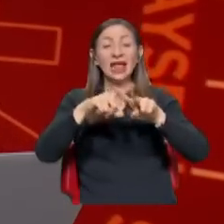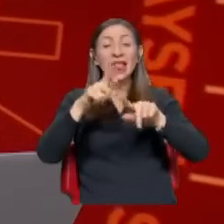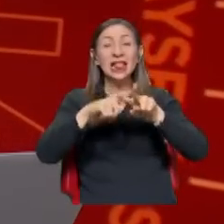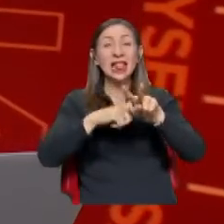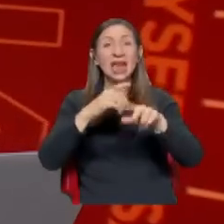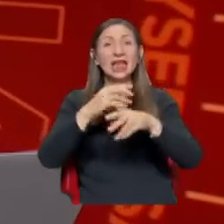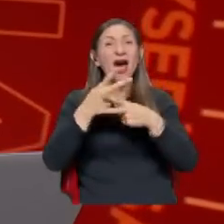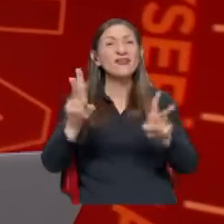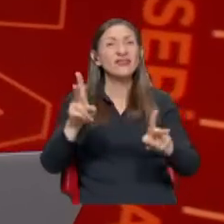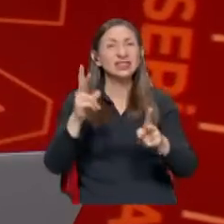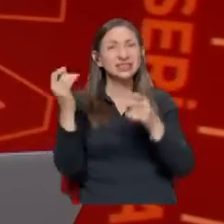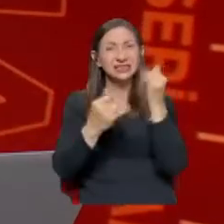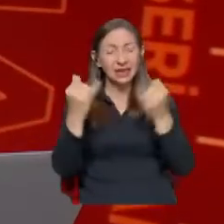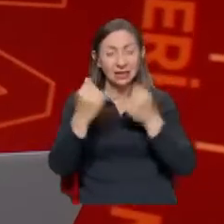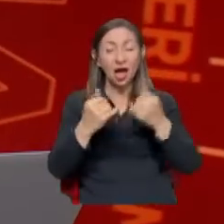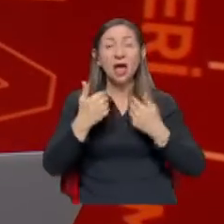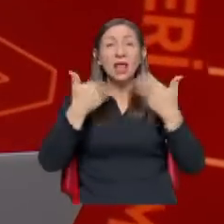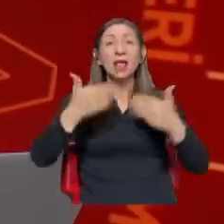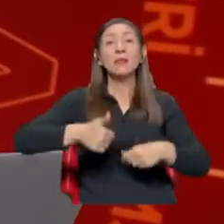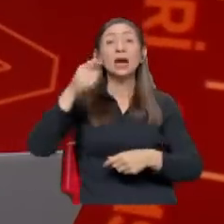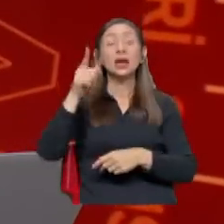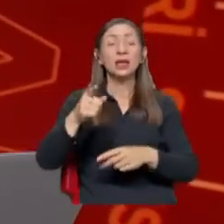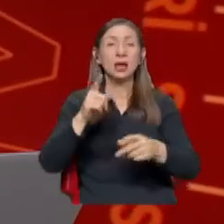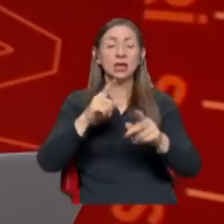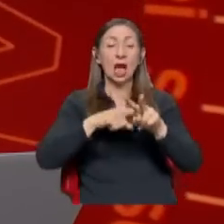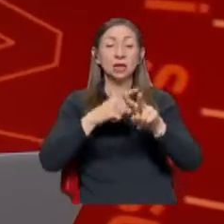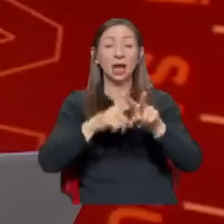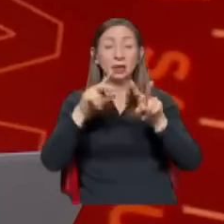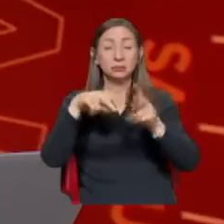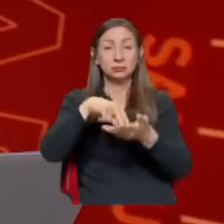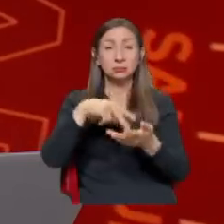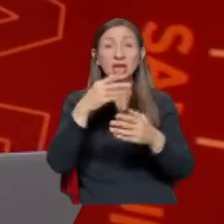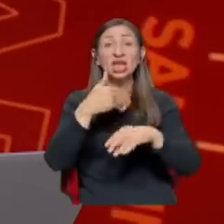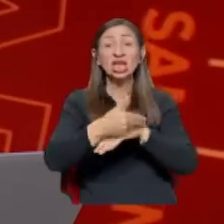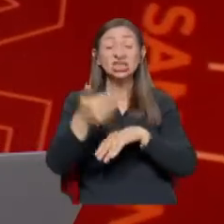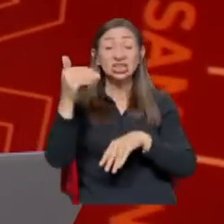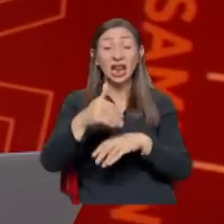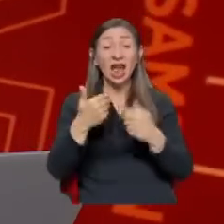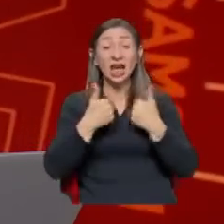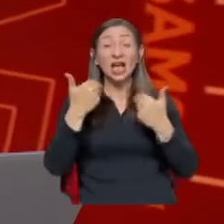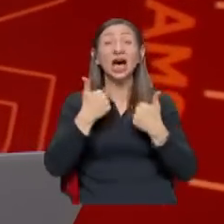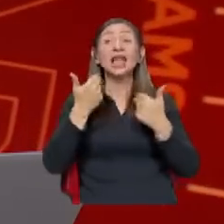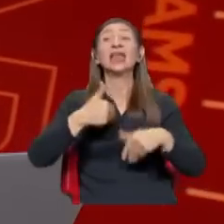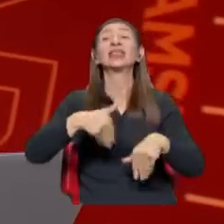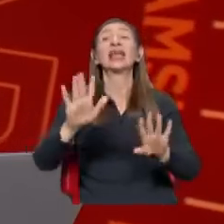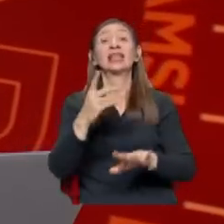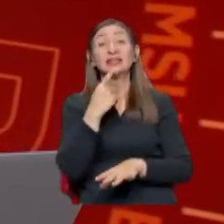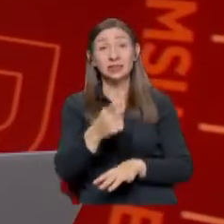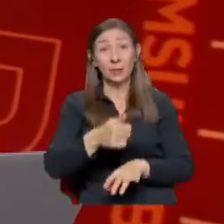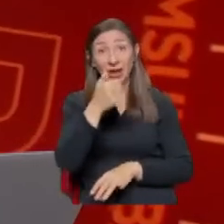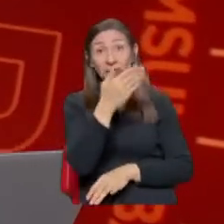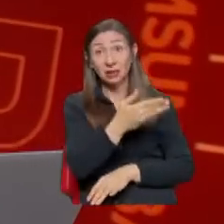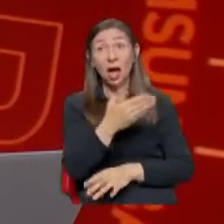tahliyesini tartışırken Adalet Bakanı Yargıtay'da konuştu bugün. Geç gelen adalet, adalet değildir dedi